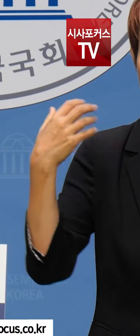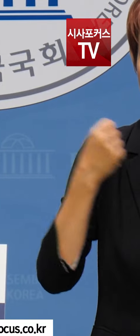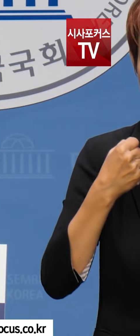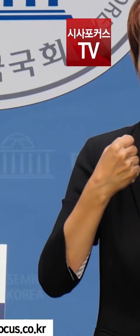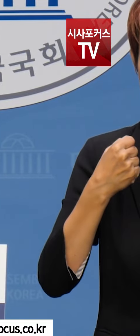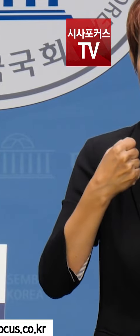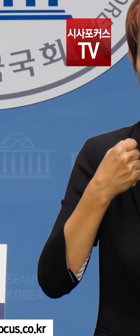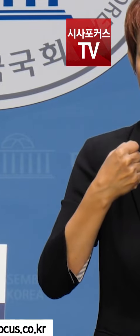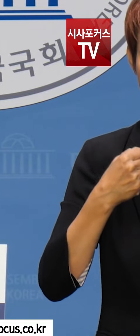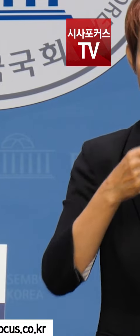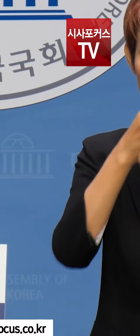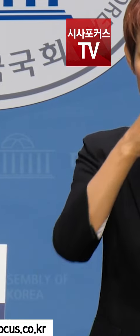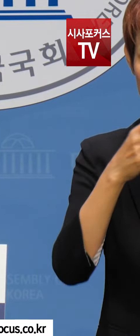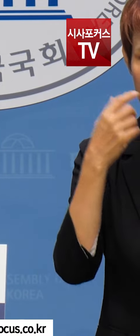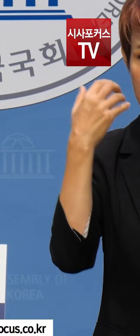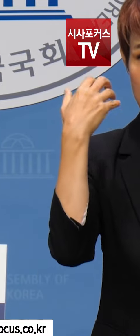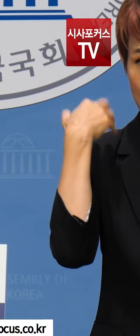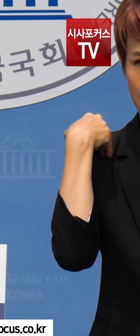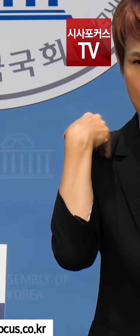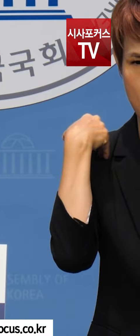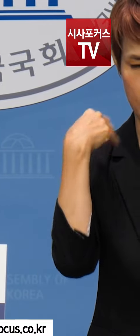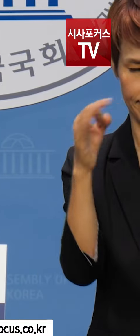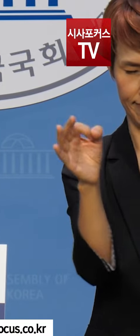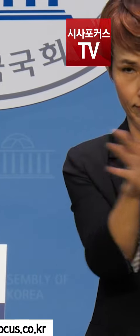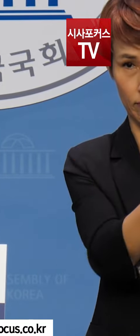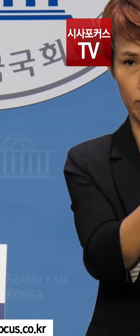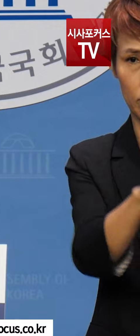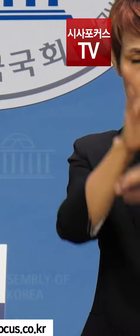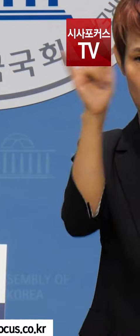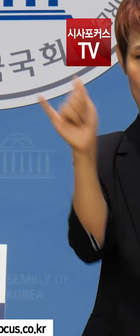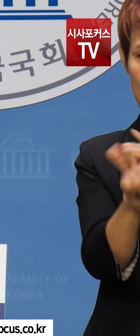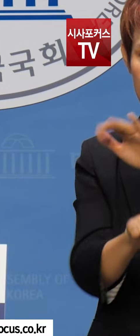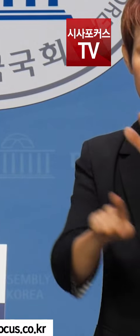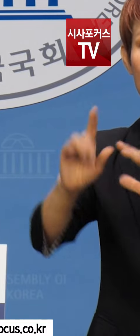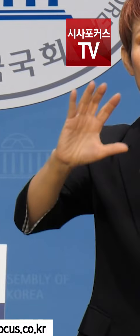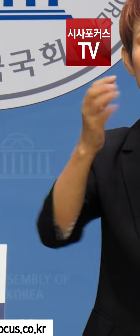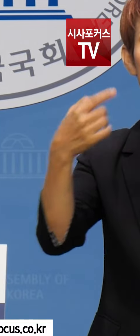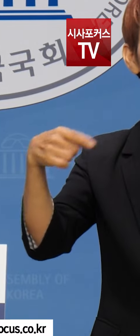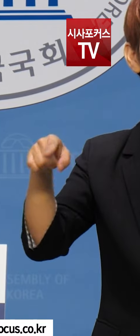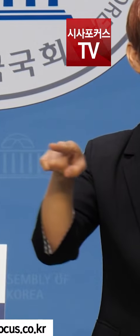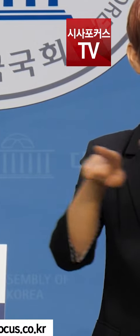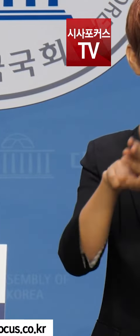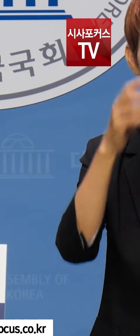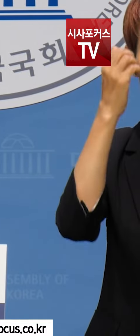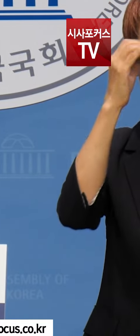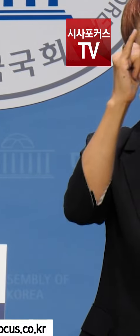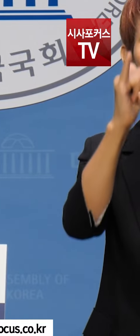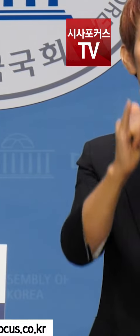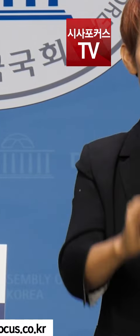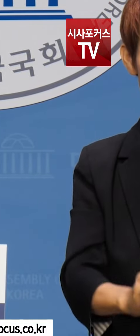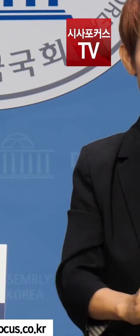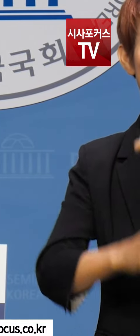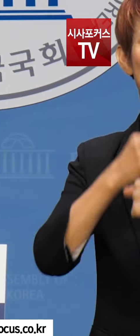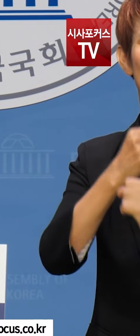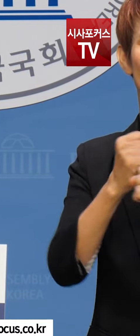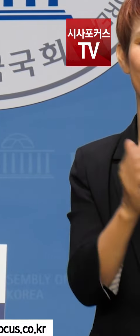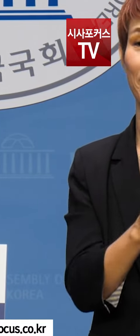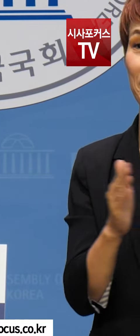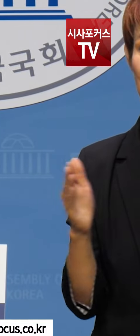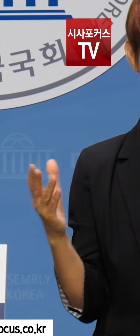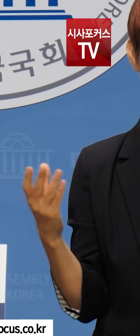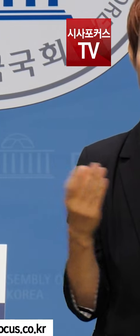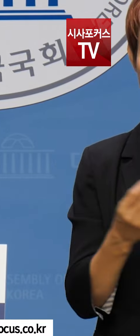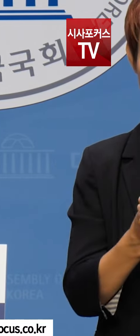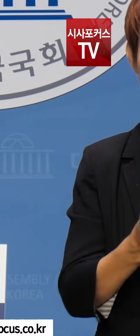무도한 윤석열 정권을 끝장내고 사회권 선진국을 향한 새로운 역사를 열어나갈 준비가